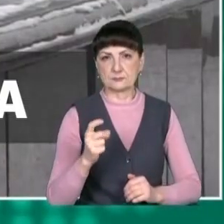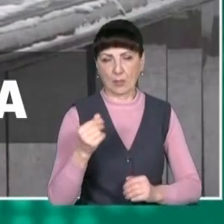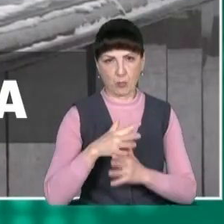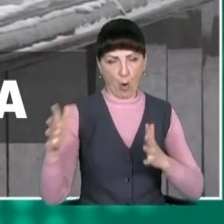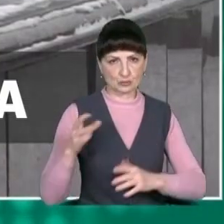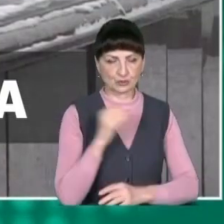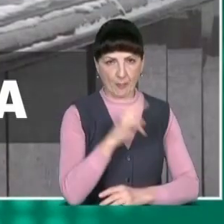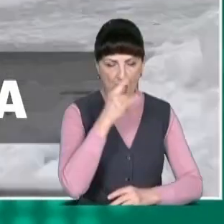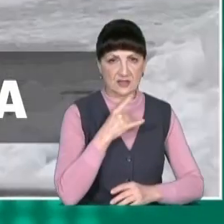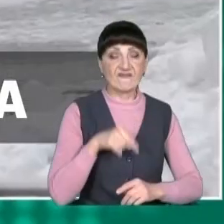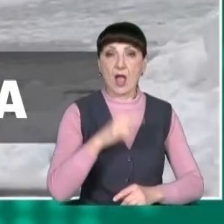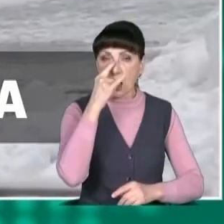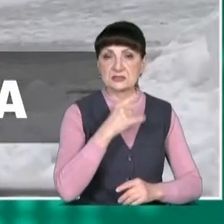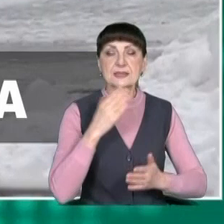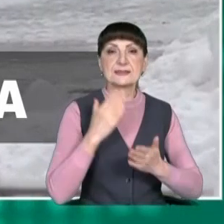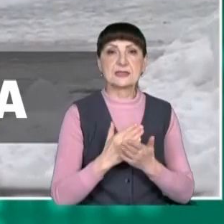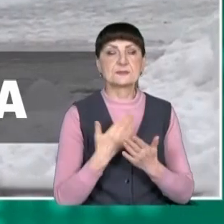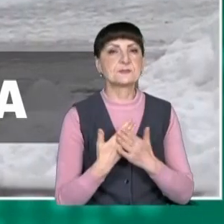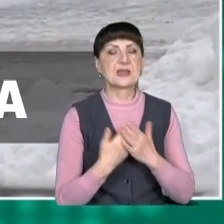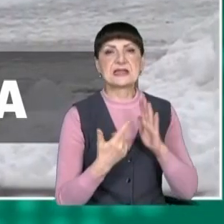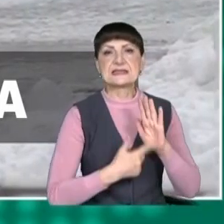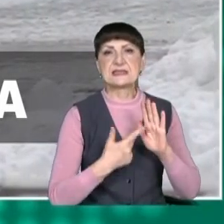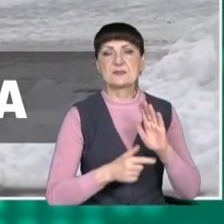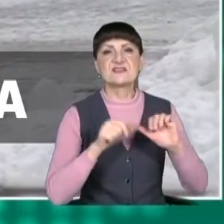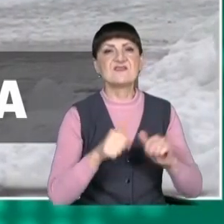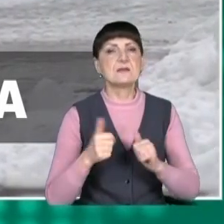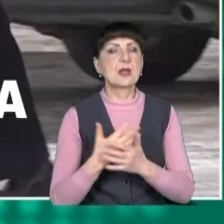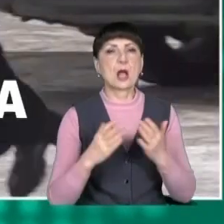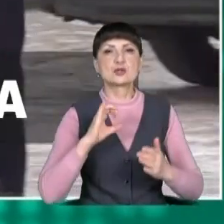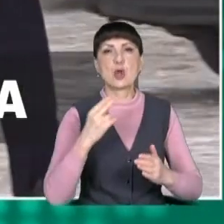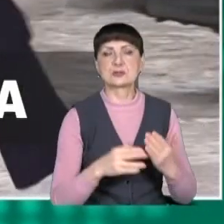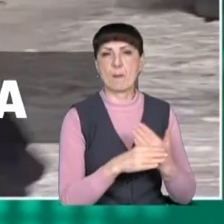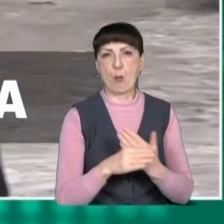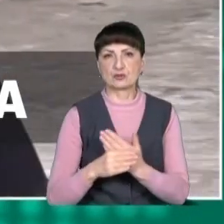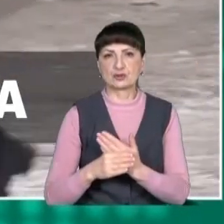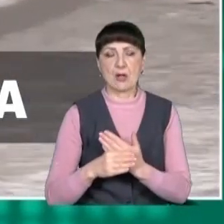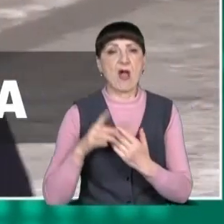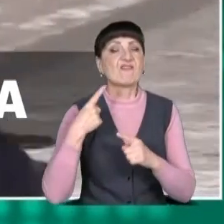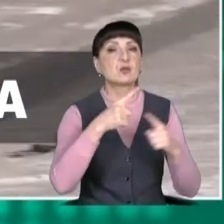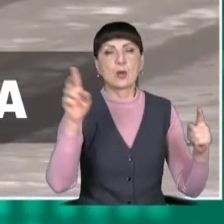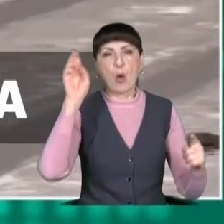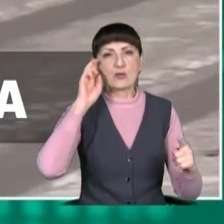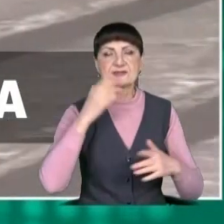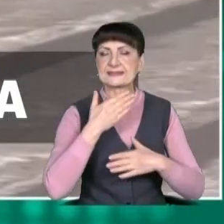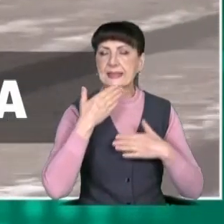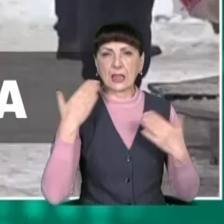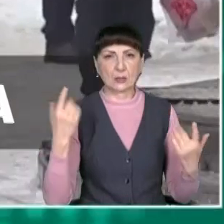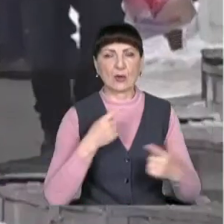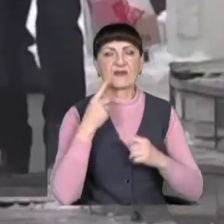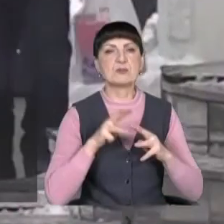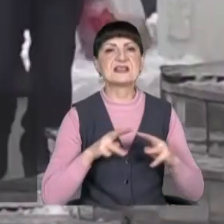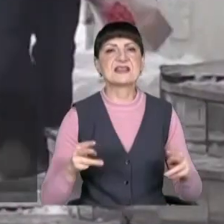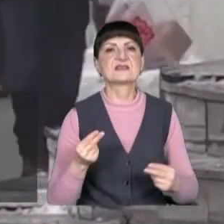Дело в том, что в нашей стране действует порядка 70 видов социальной помощи. Такого нет в других государствах, подчеркнули в